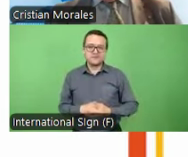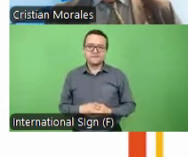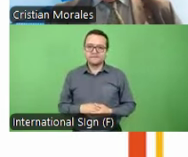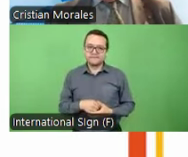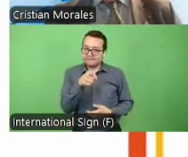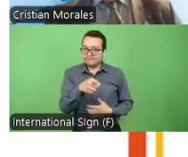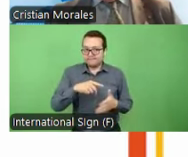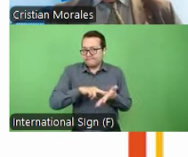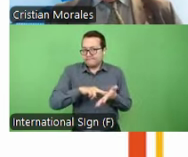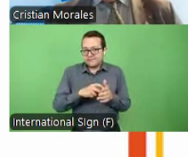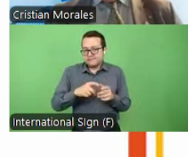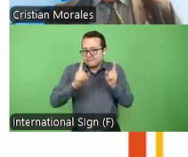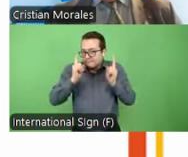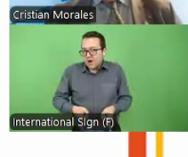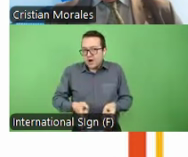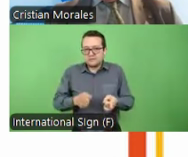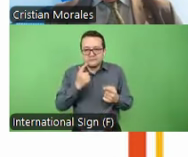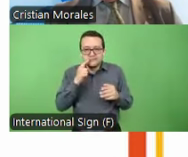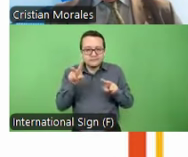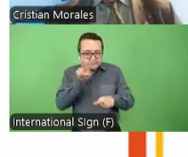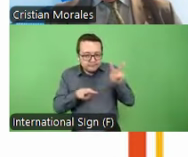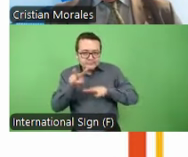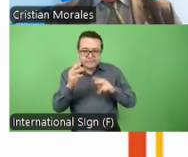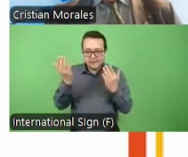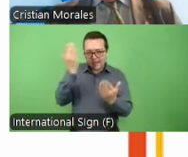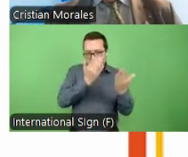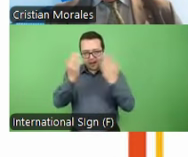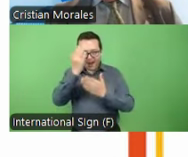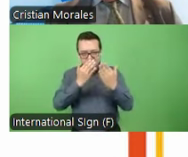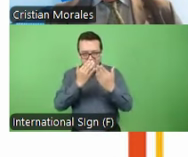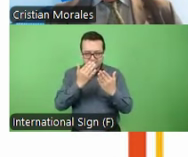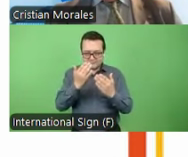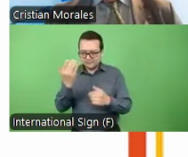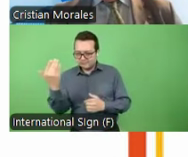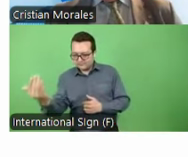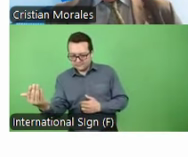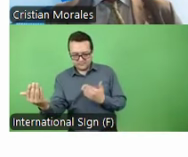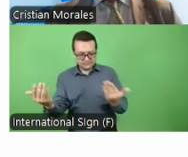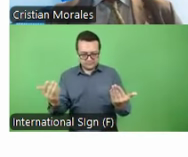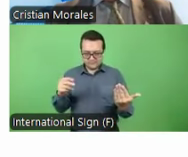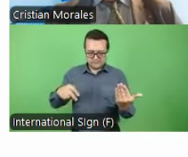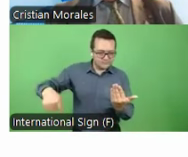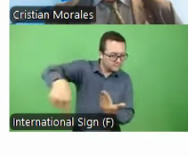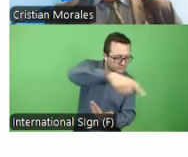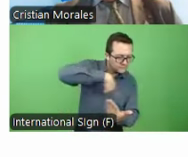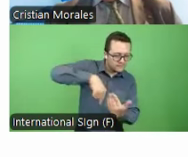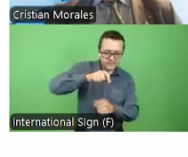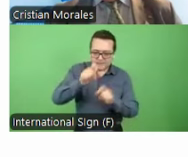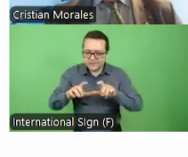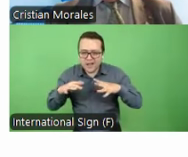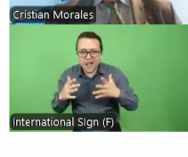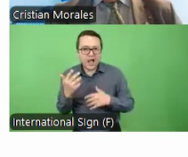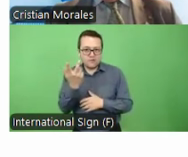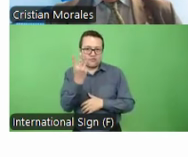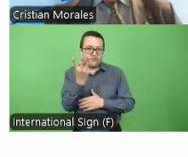análisis integrado que nous mène incorpore au las tres besoin d'avoir dimensiones une y a la analyse necesidad de intégrée qui tener inclut ces una trois acción dimensions urgente et que le trabaje besoin